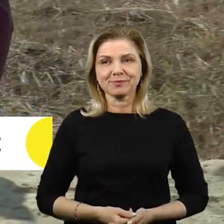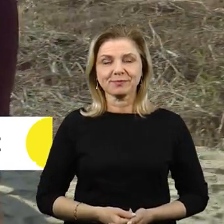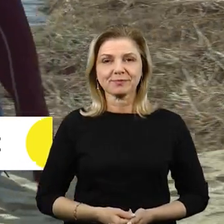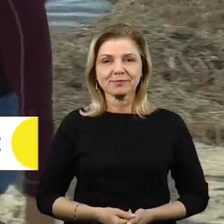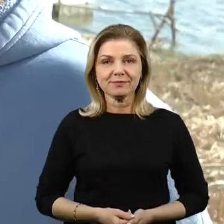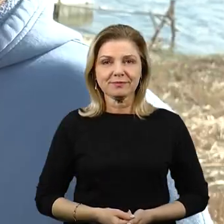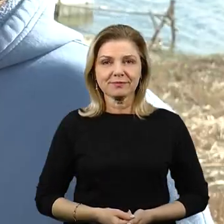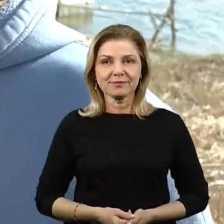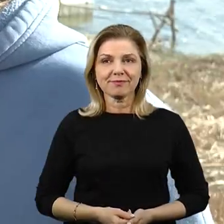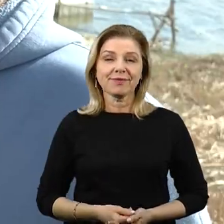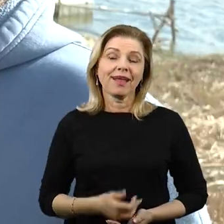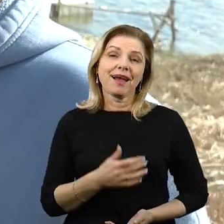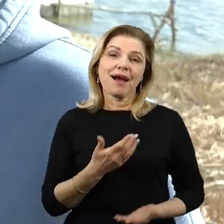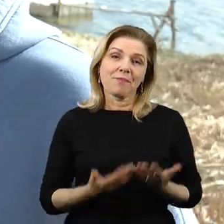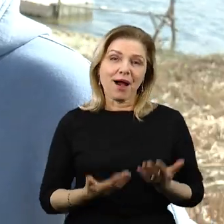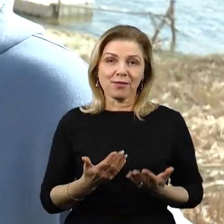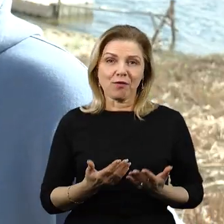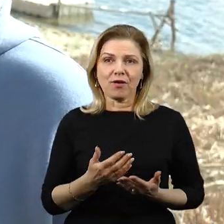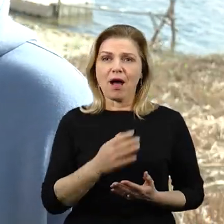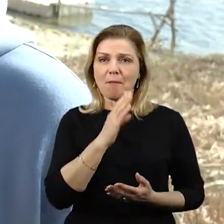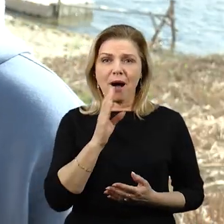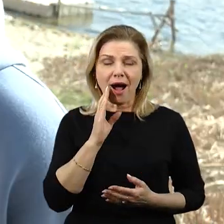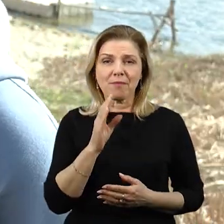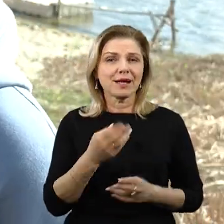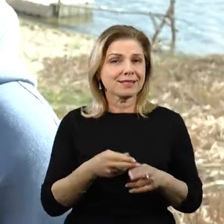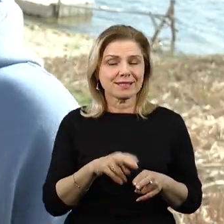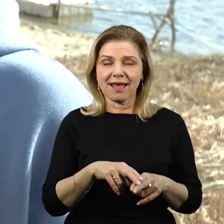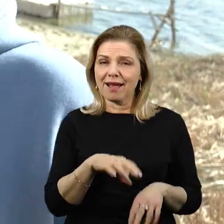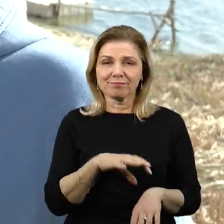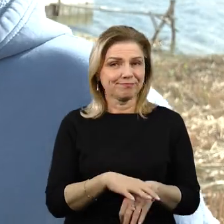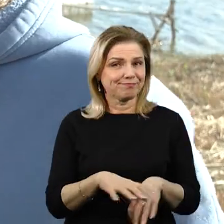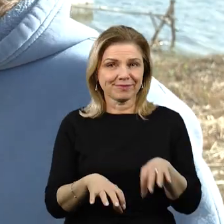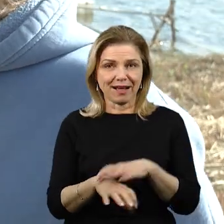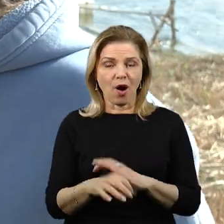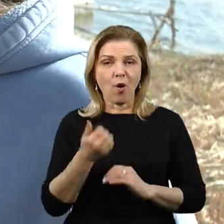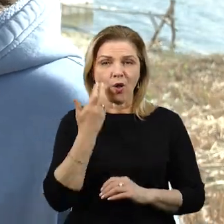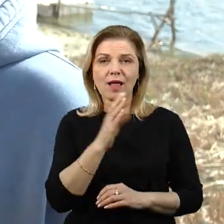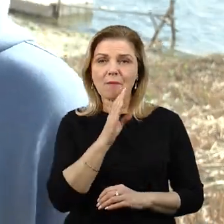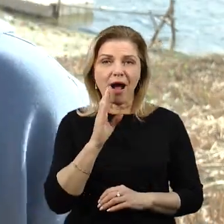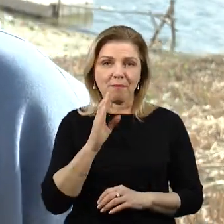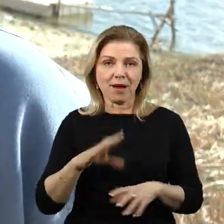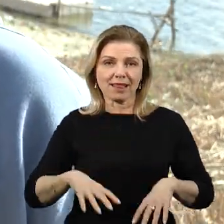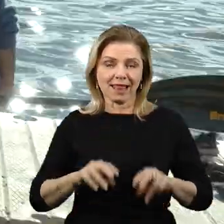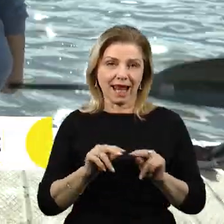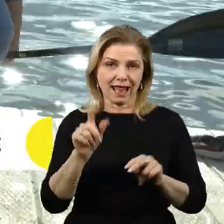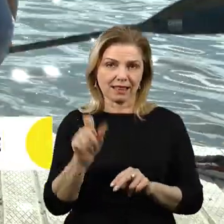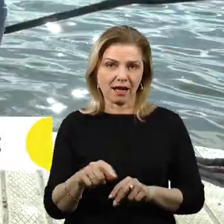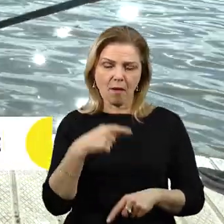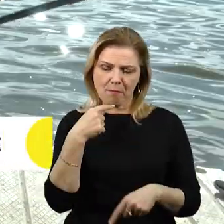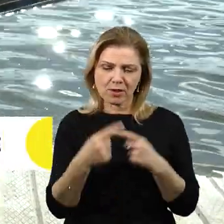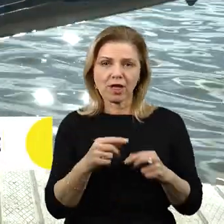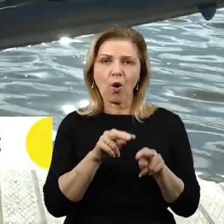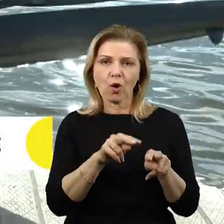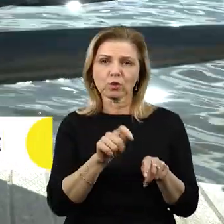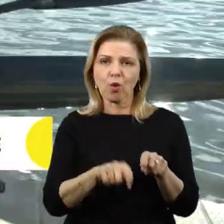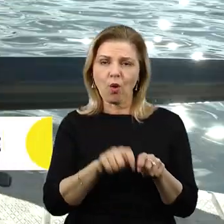час Мабуть це більше каторга коли мама тренер тому що постійний контроль їй важко але вона сама цього